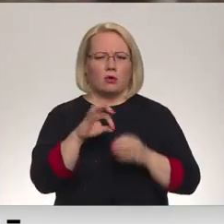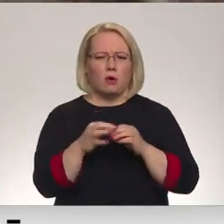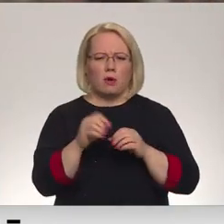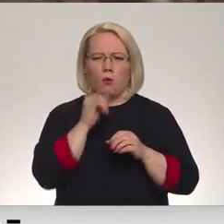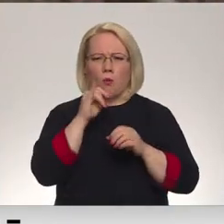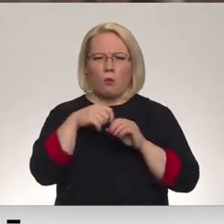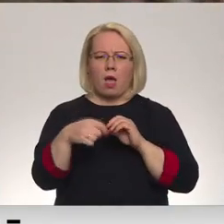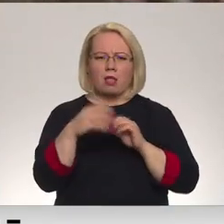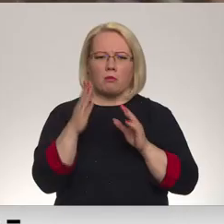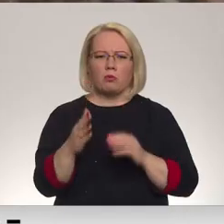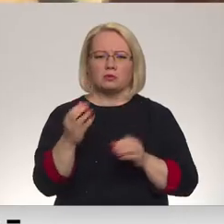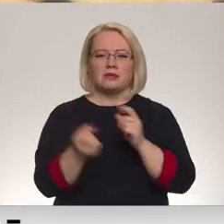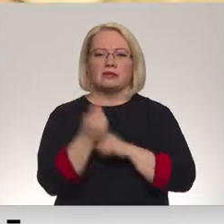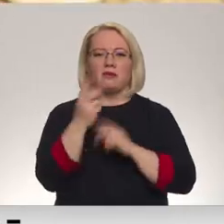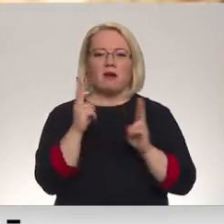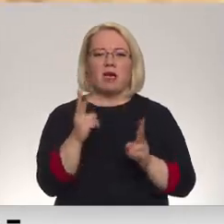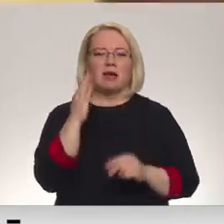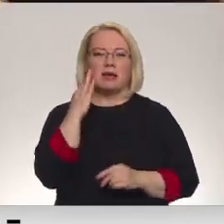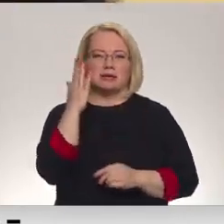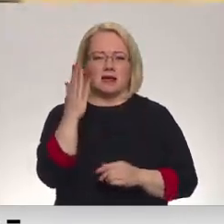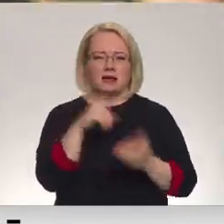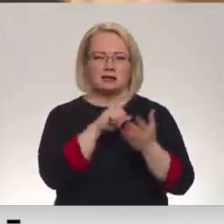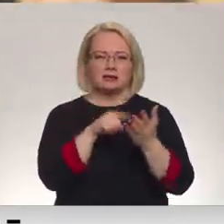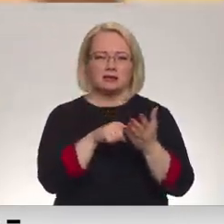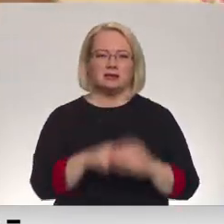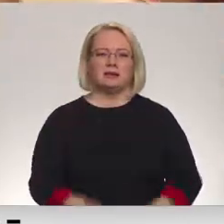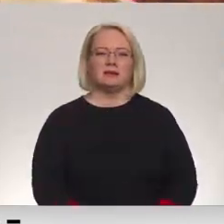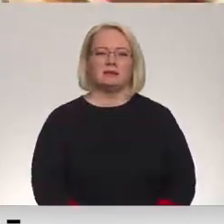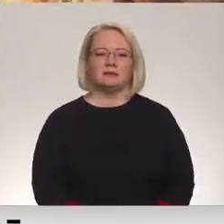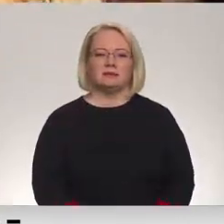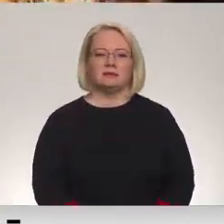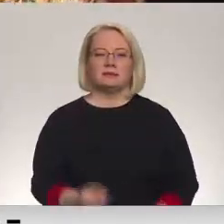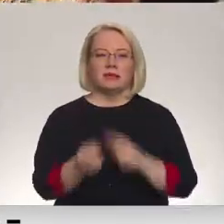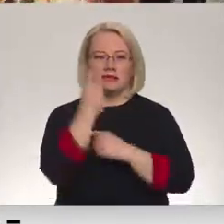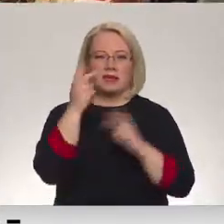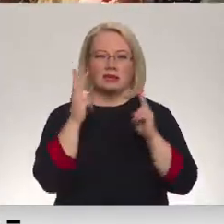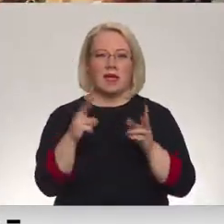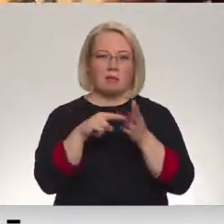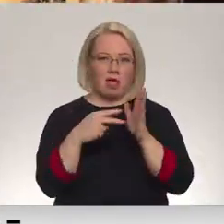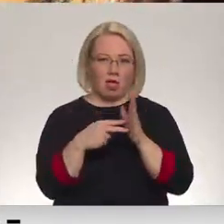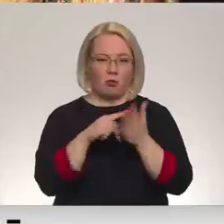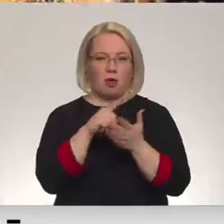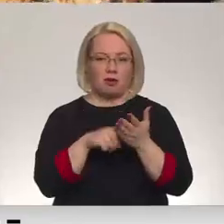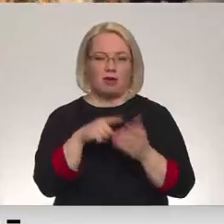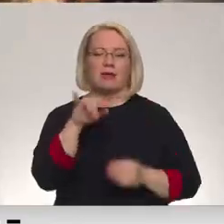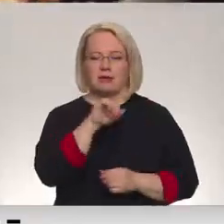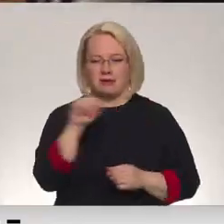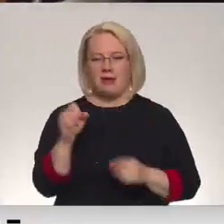ola būs izdevusies kā iecerēts? Nu kā ir? Sanāca, kā plānojāt? Jā,